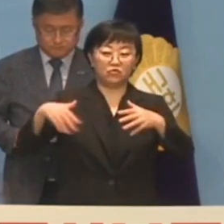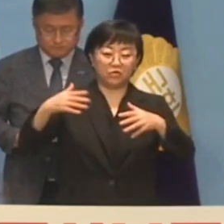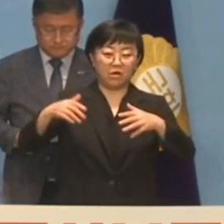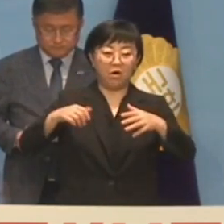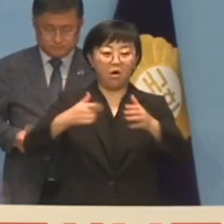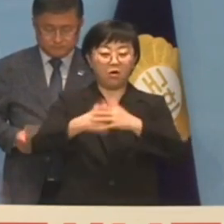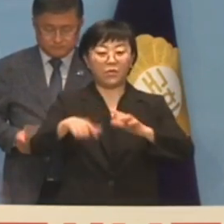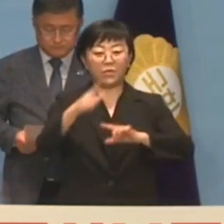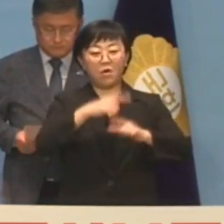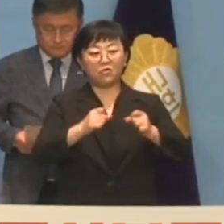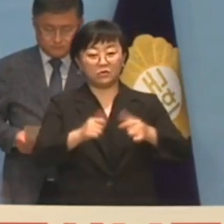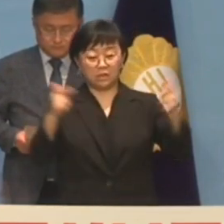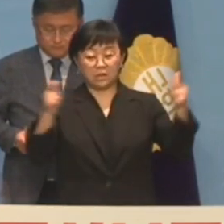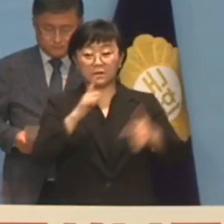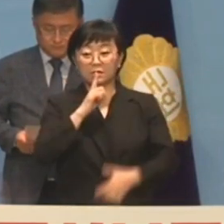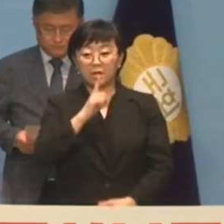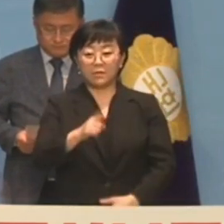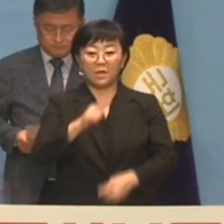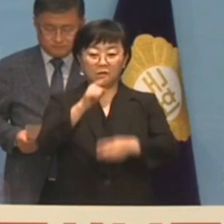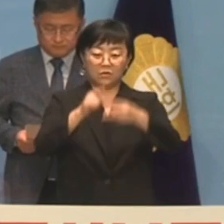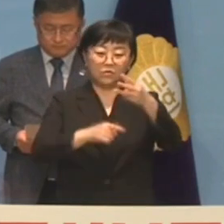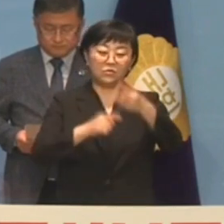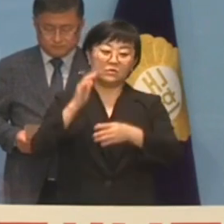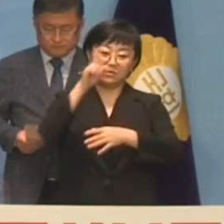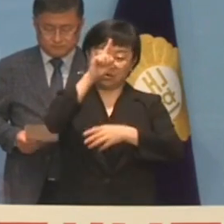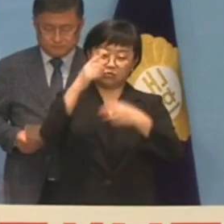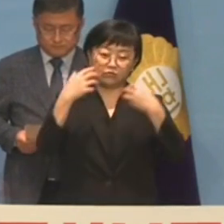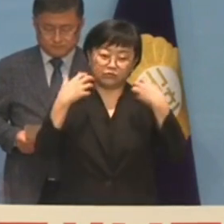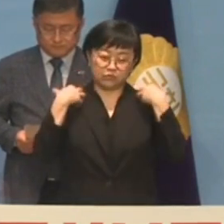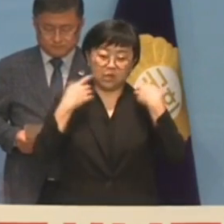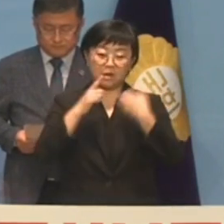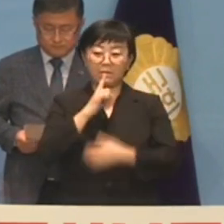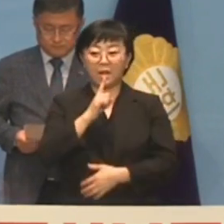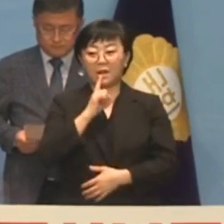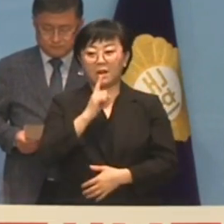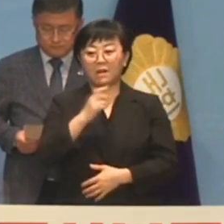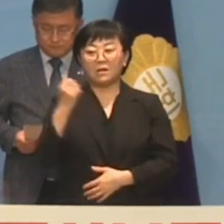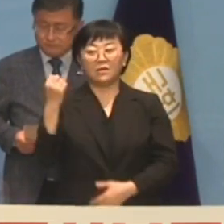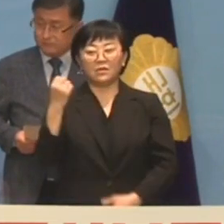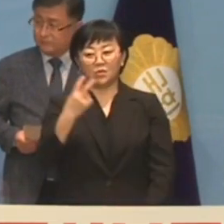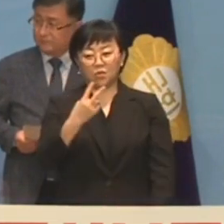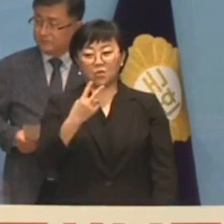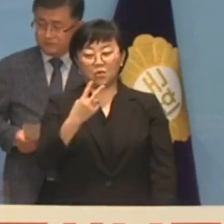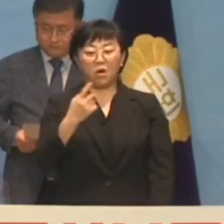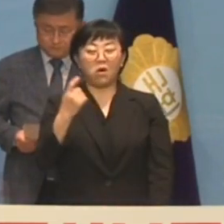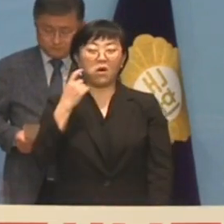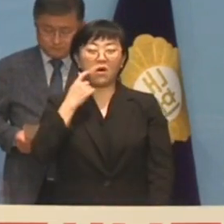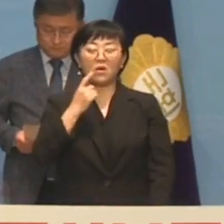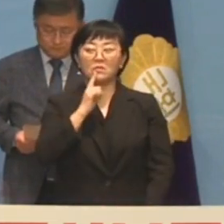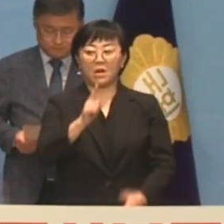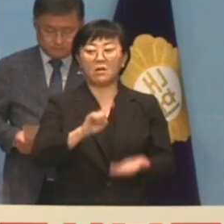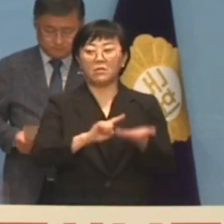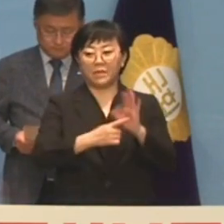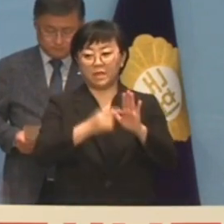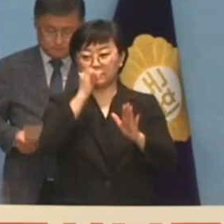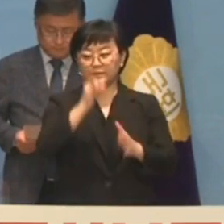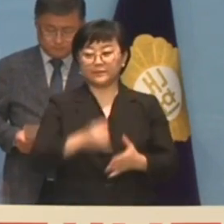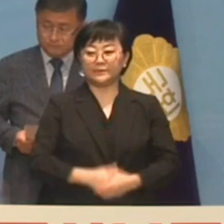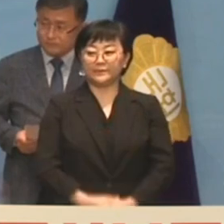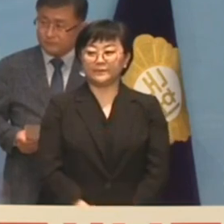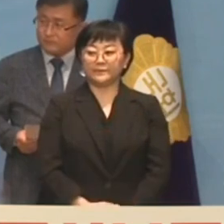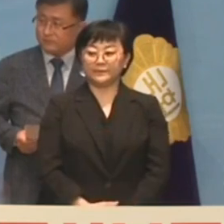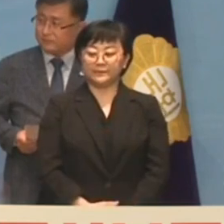적극 육성한다는 윤석열 정부의 말이 또다시 거짓말로 드러났다.